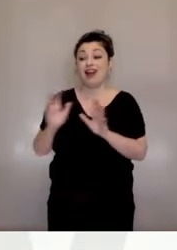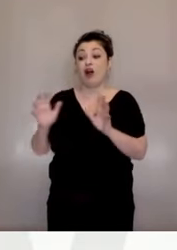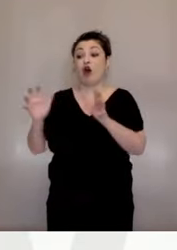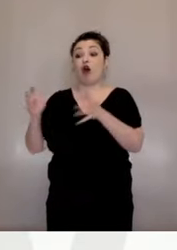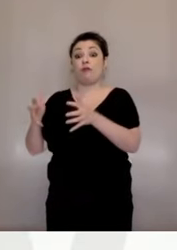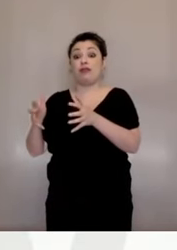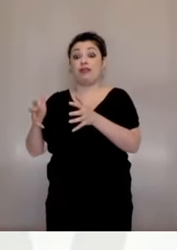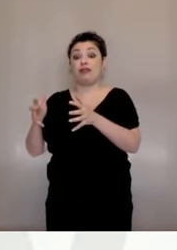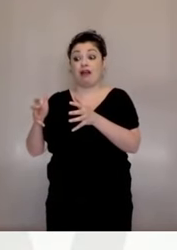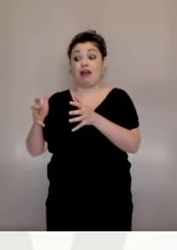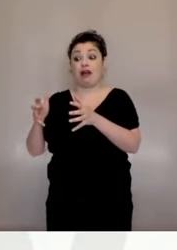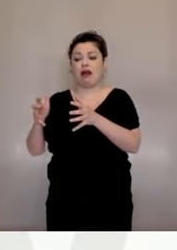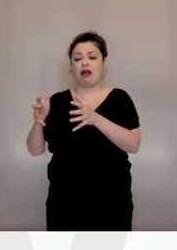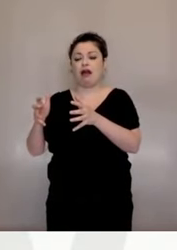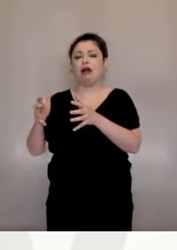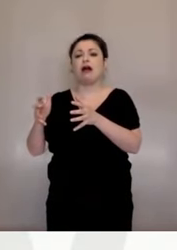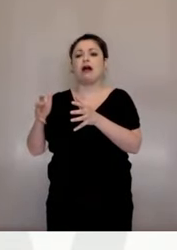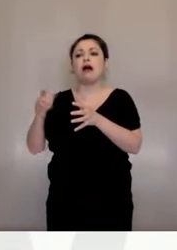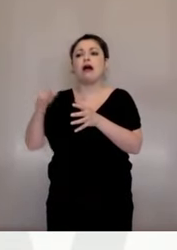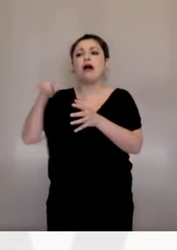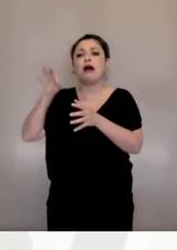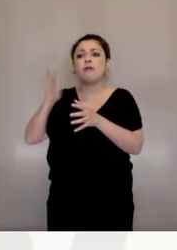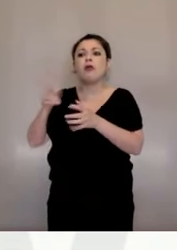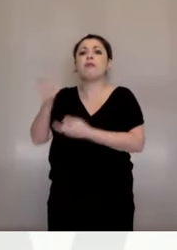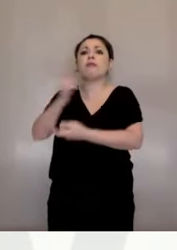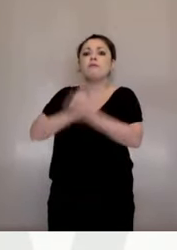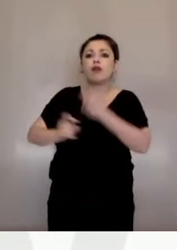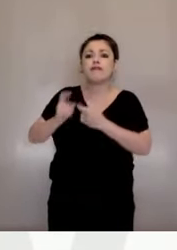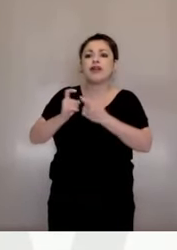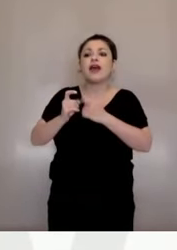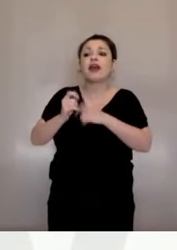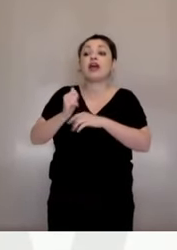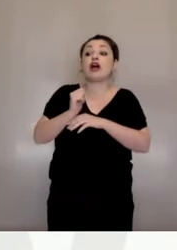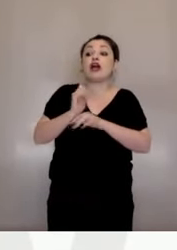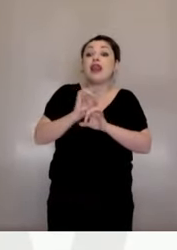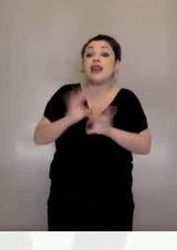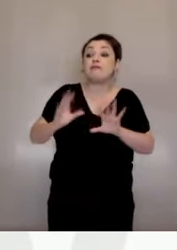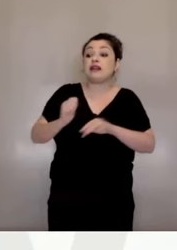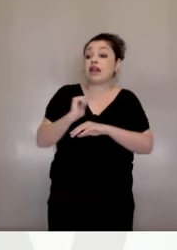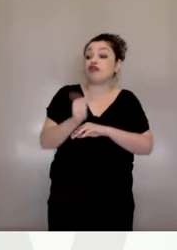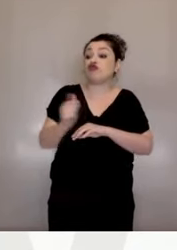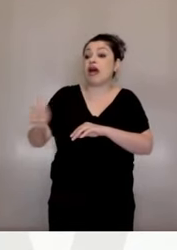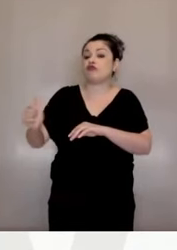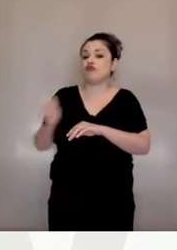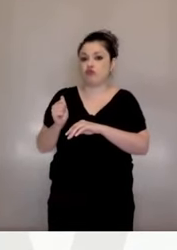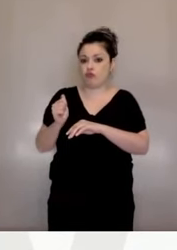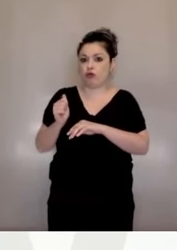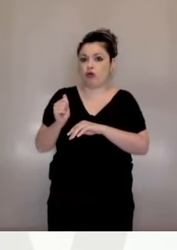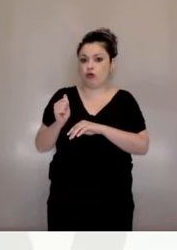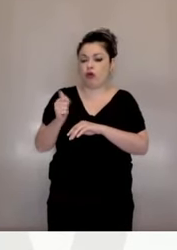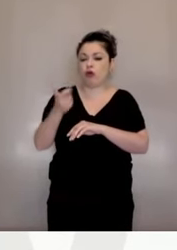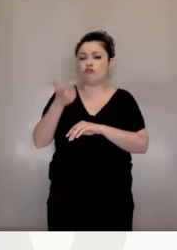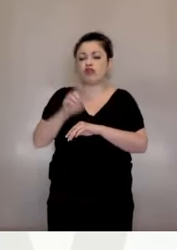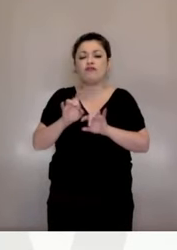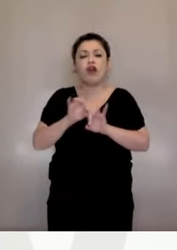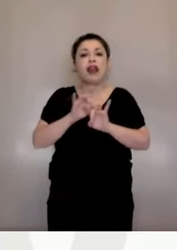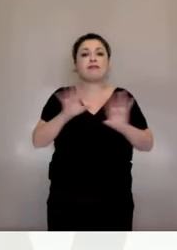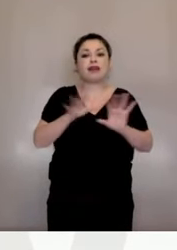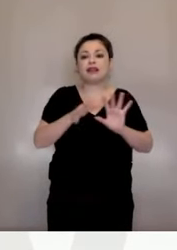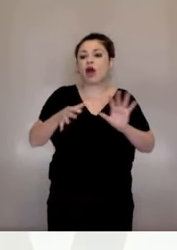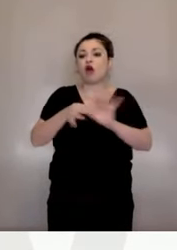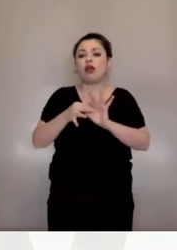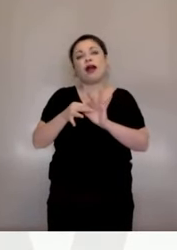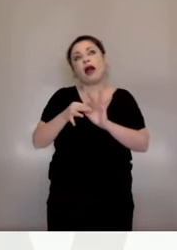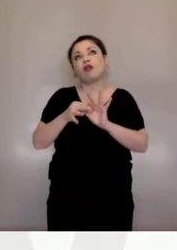come affermazione di una libertà dei singoli, già che la libertà non appartiene a delle entità collettive come la